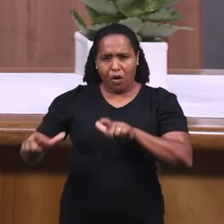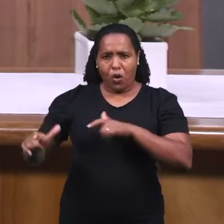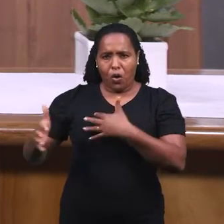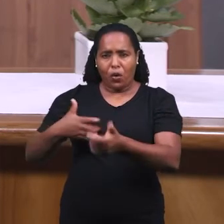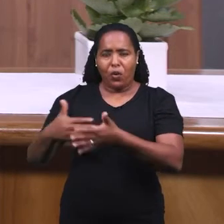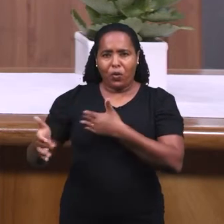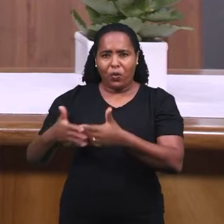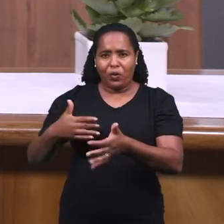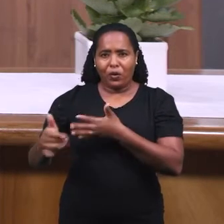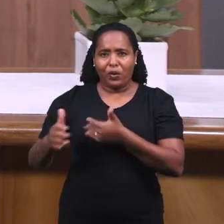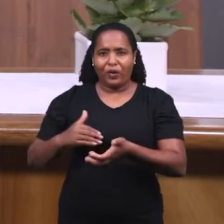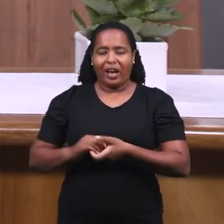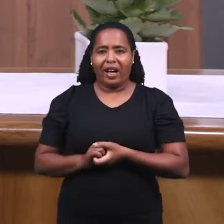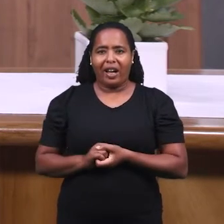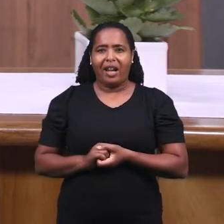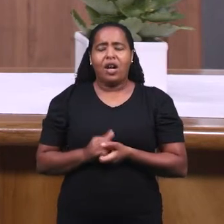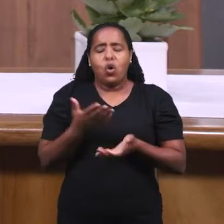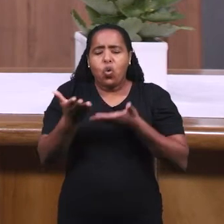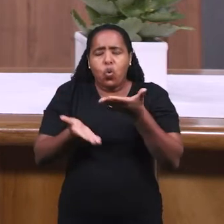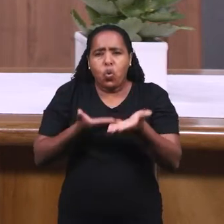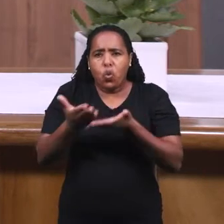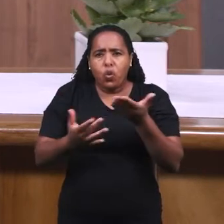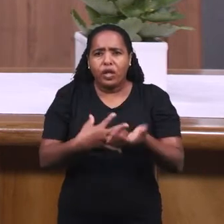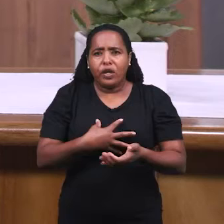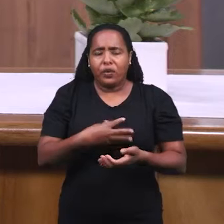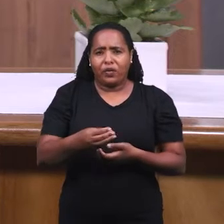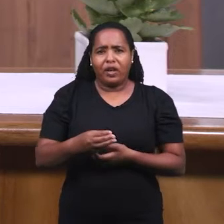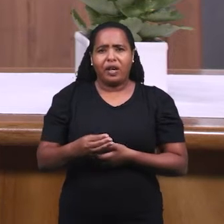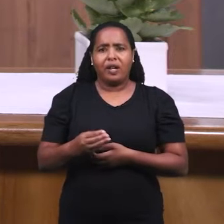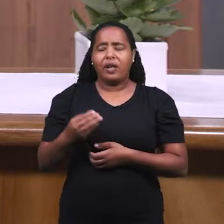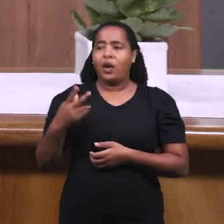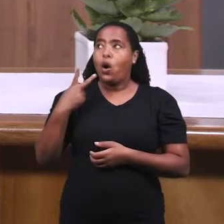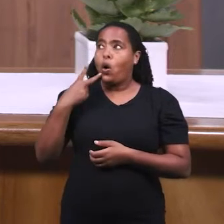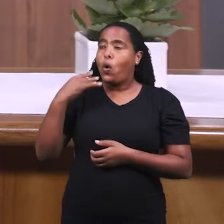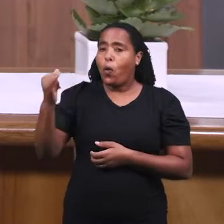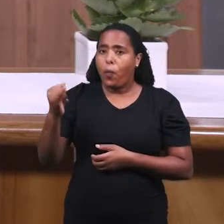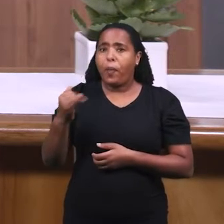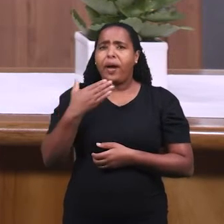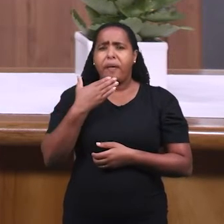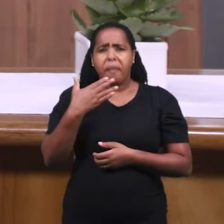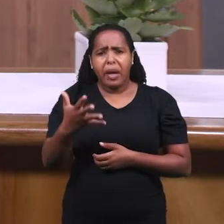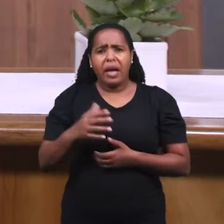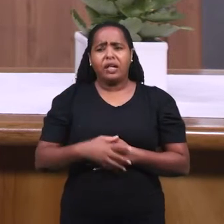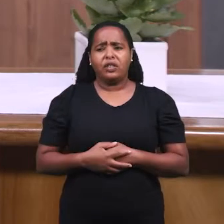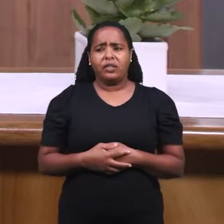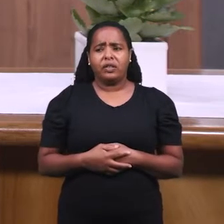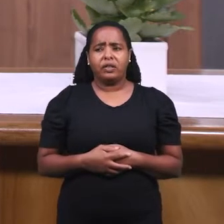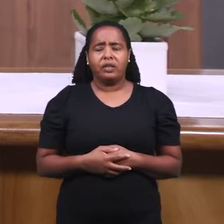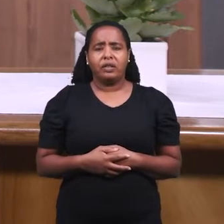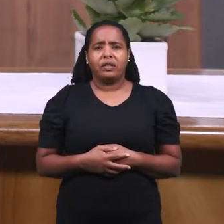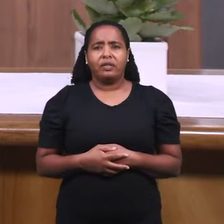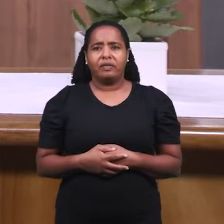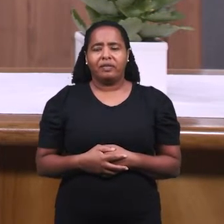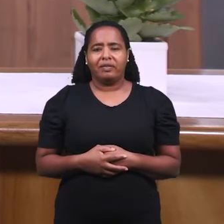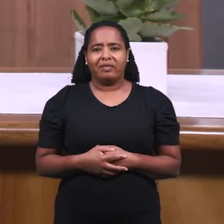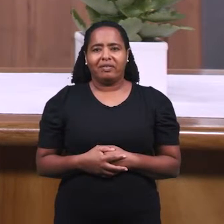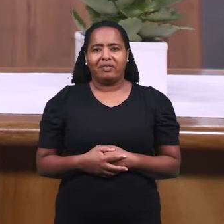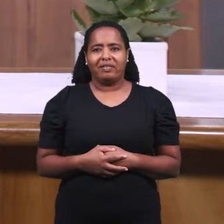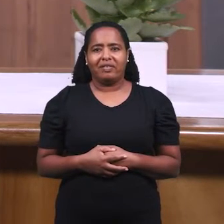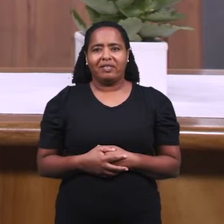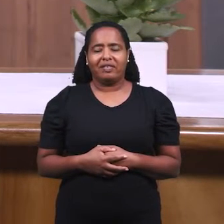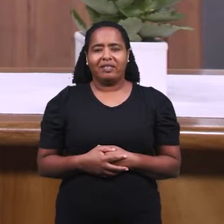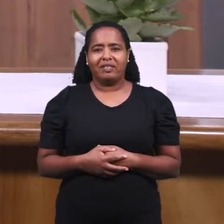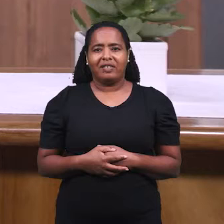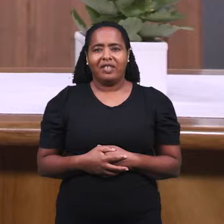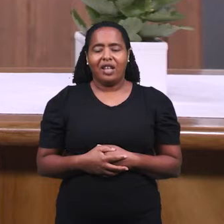моим, за семьей моей. Если что-то нужно будет позаботиться, отец просит, да? позаботься там о